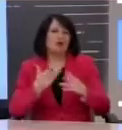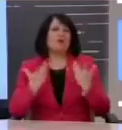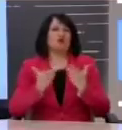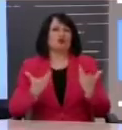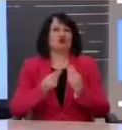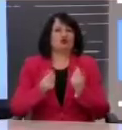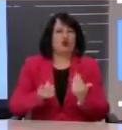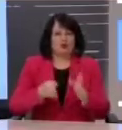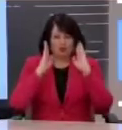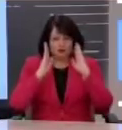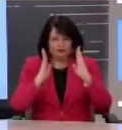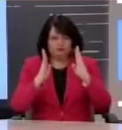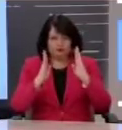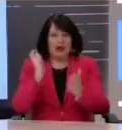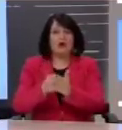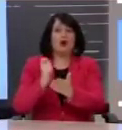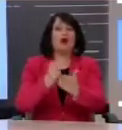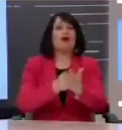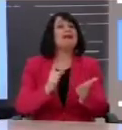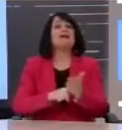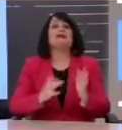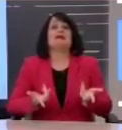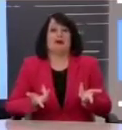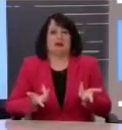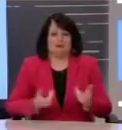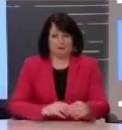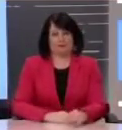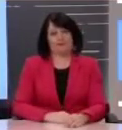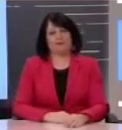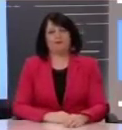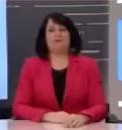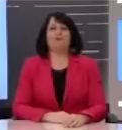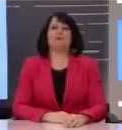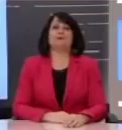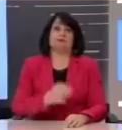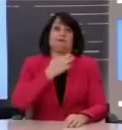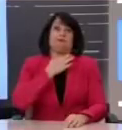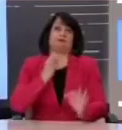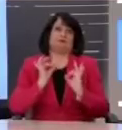ποιες στοχευμένες πλέον αγορές πρέπει να κάνουμε. Και η κίνηση αυτή είναι αναγκαία,